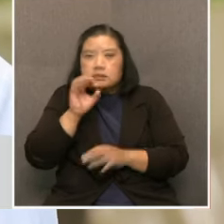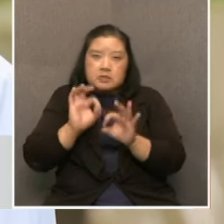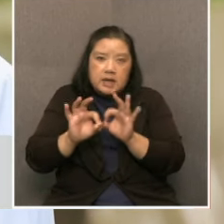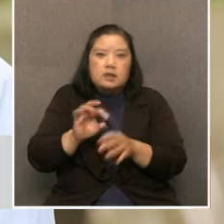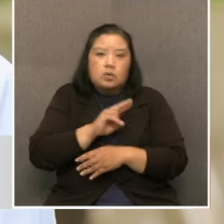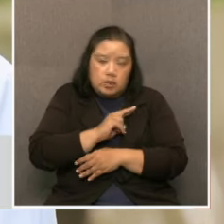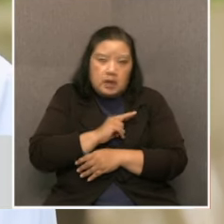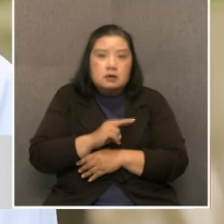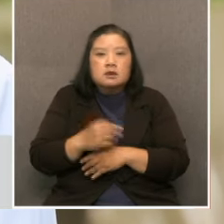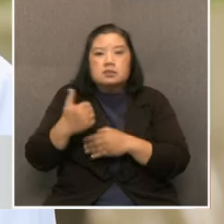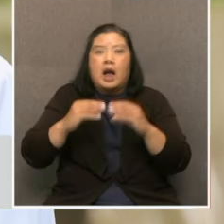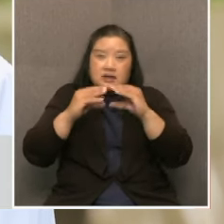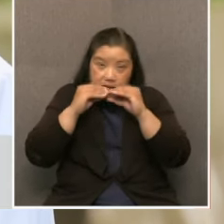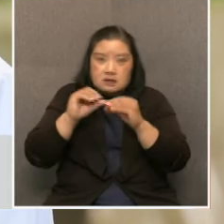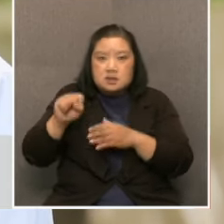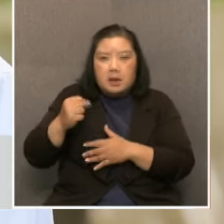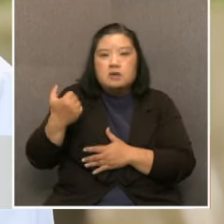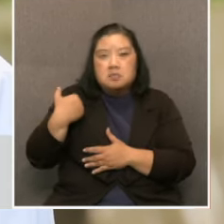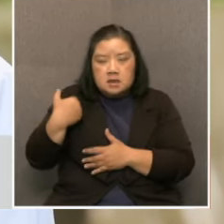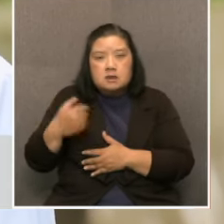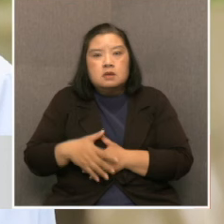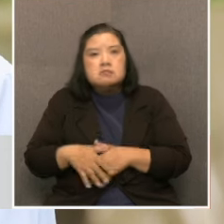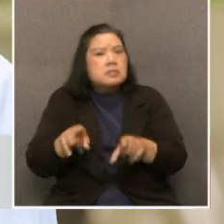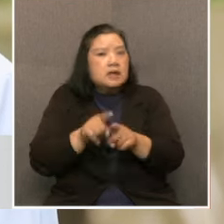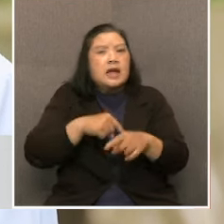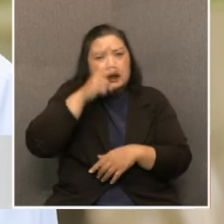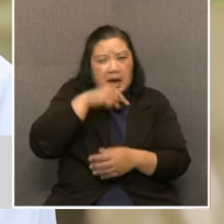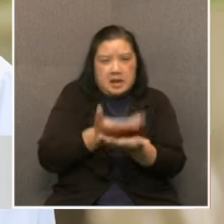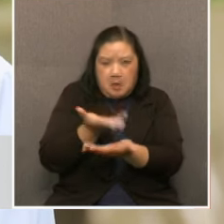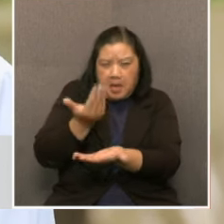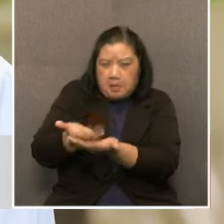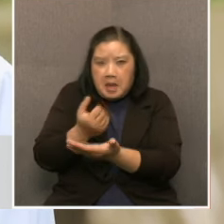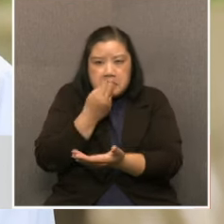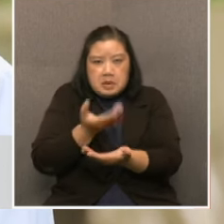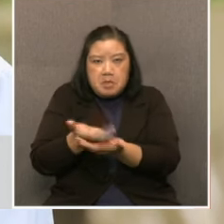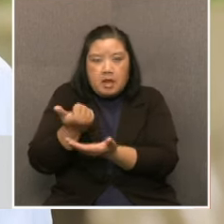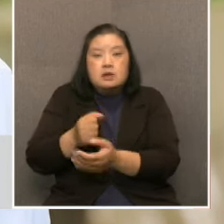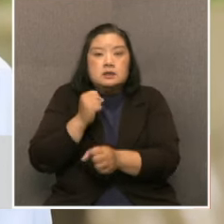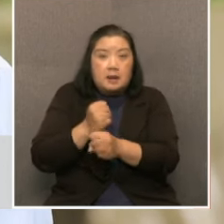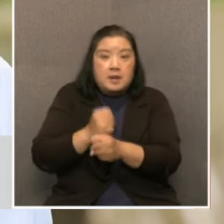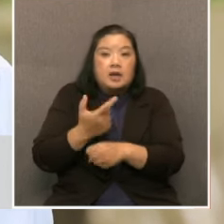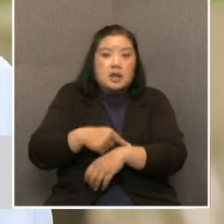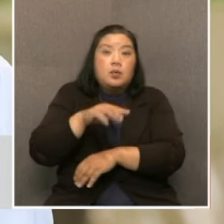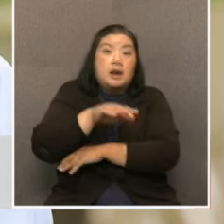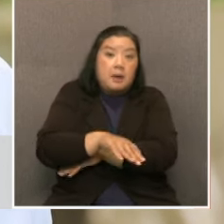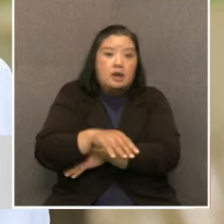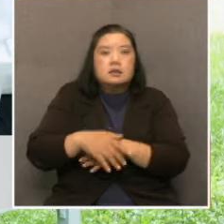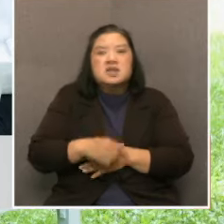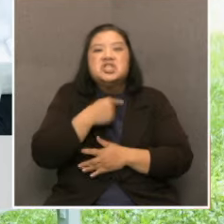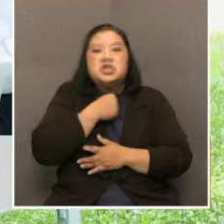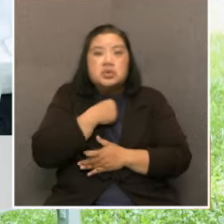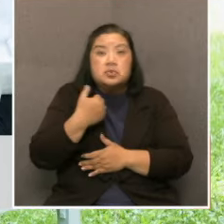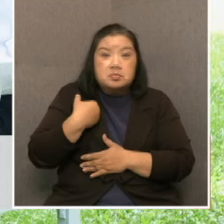ไปของเราไปกินมันก็แพงขึ้นเรื่อยๆนะครับทำงานไปสักพักนึงตอนบ่ายๆเนี่ย เผื่อหิวกาแฟอีก เจ้าน